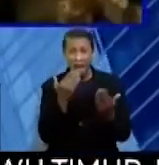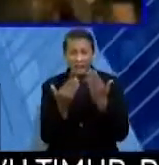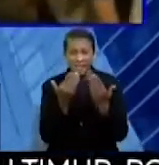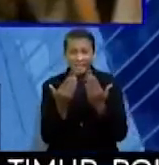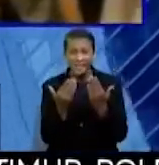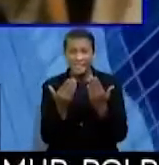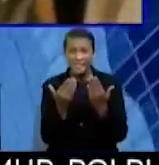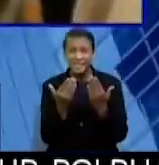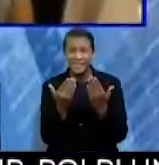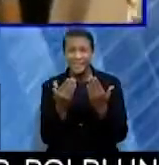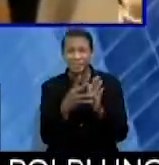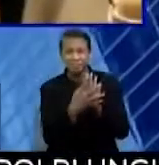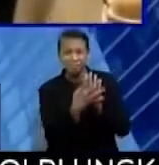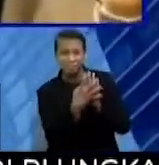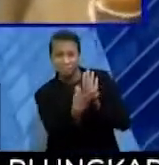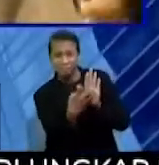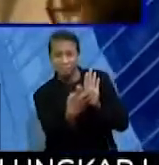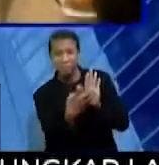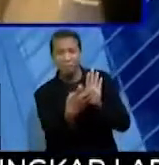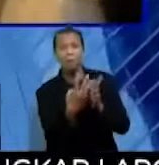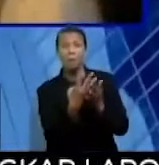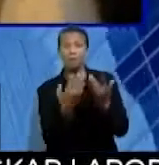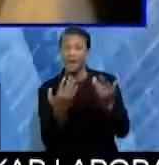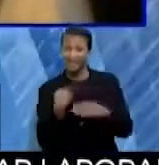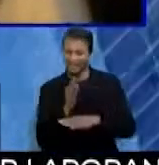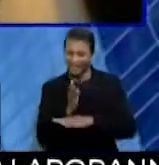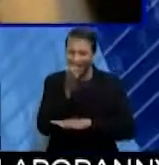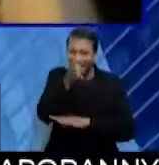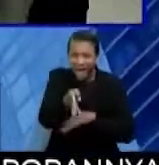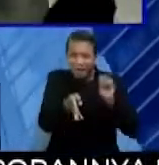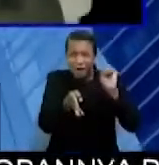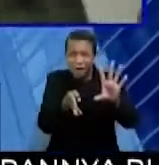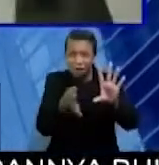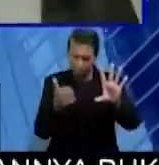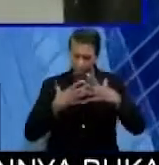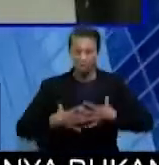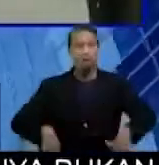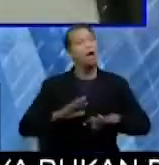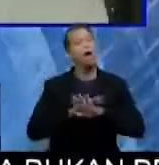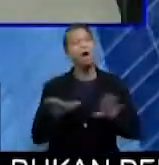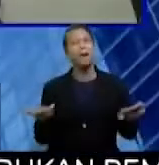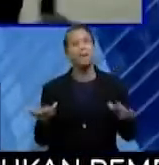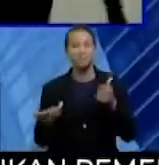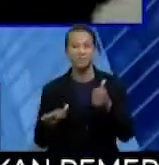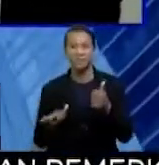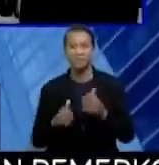lebih yakin datang ke bioskop itu aman. Nah, yang ketiga adalah tadi seperti yang Mas Edwin katakan